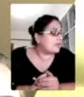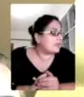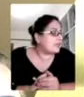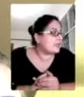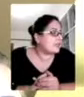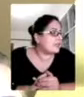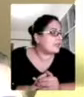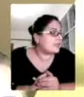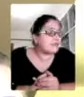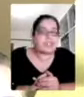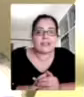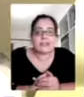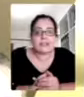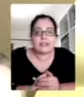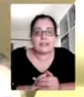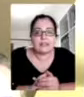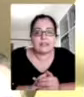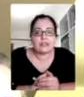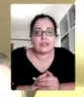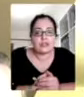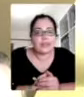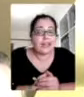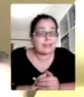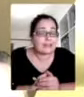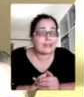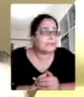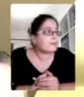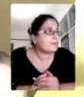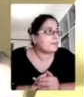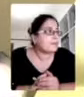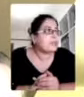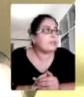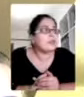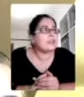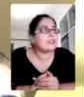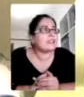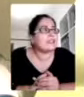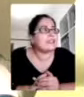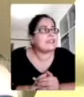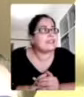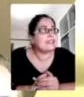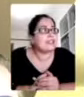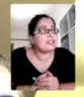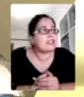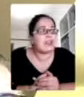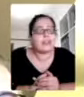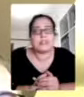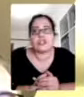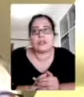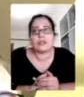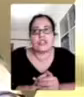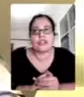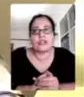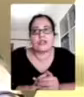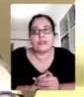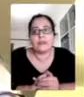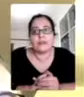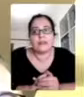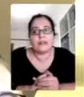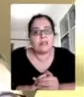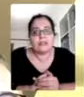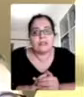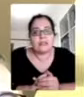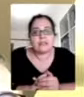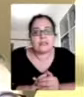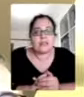kadarki içtiklerimde sıcak veren hemen hemen hiç olmadı. Hatta duvar kalınlığı inceldikçe daha sıcak olacağını düşünmeme